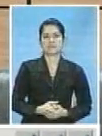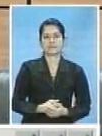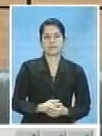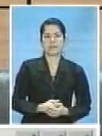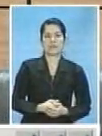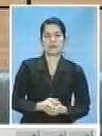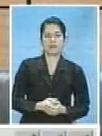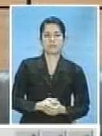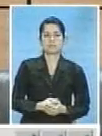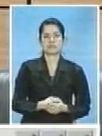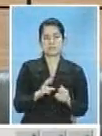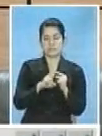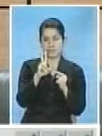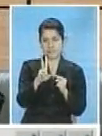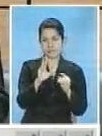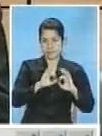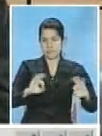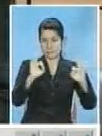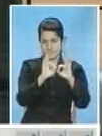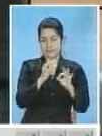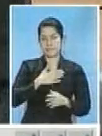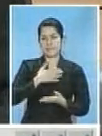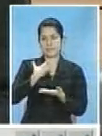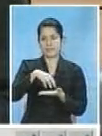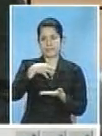เรื่องอีกเรื่องนึงที่เป็นความสำคัญและผมไม่พูดไม่ได้นะครับ